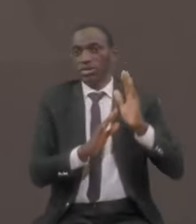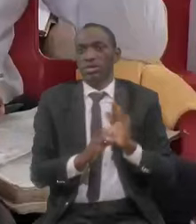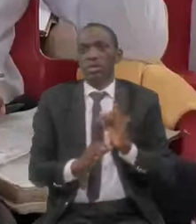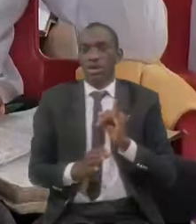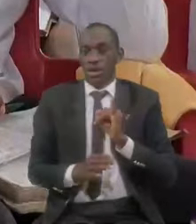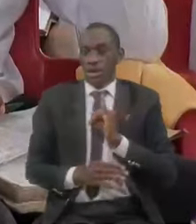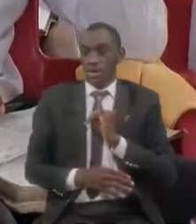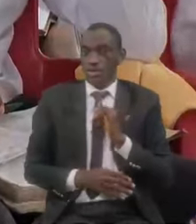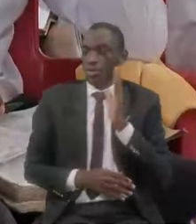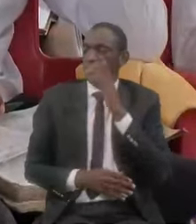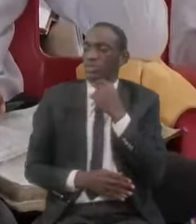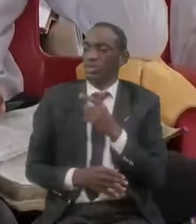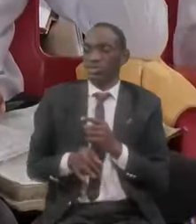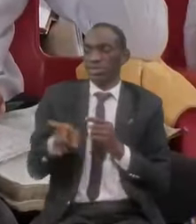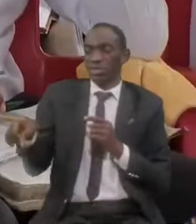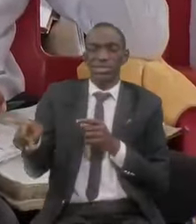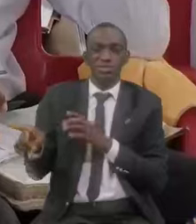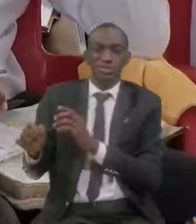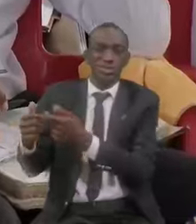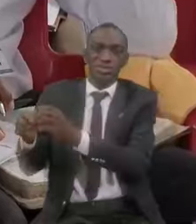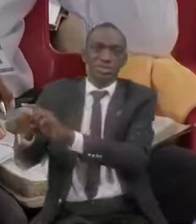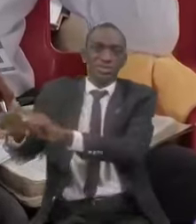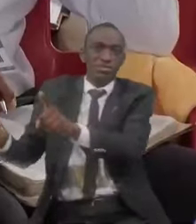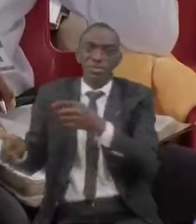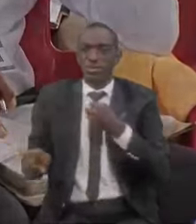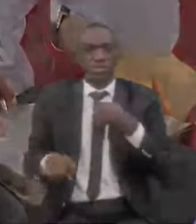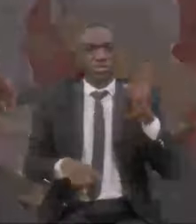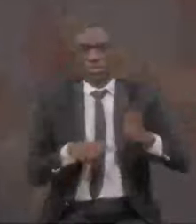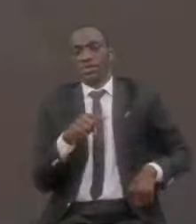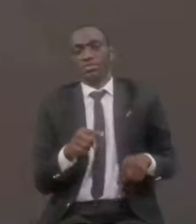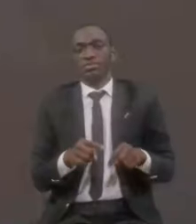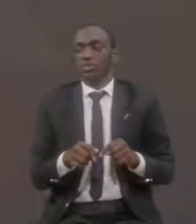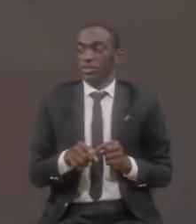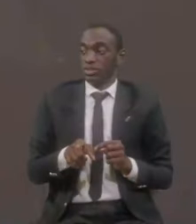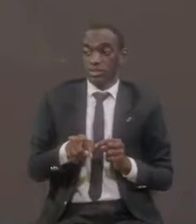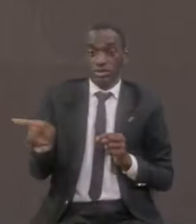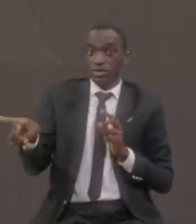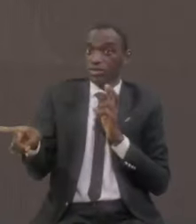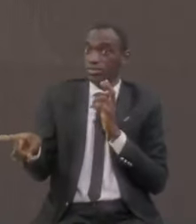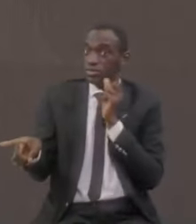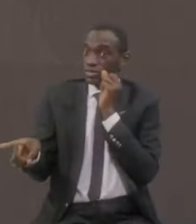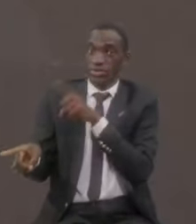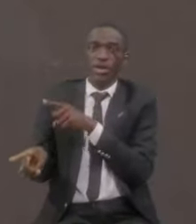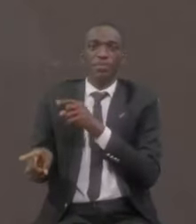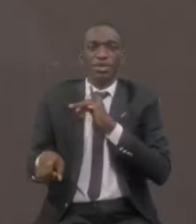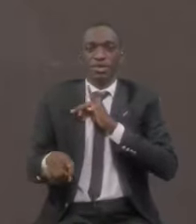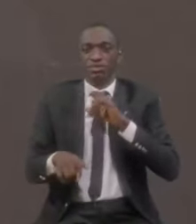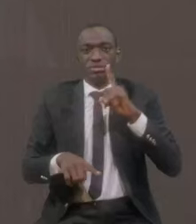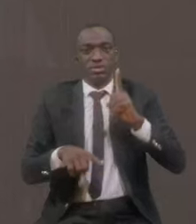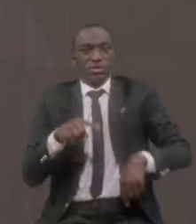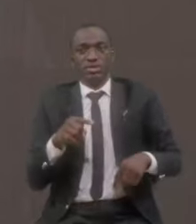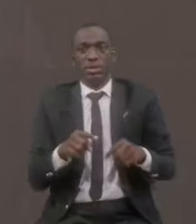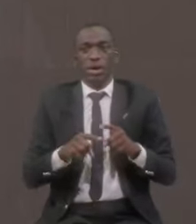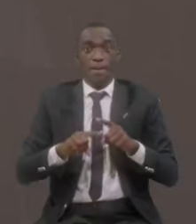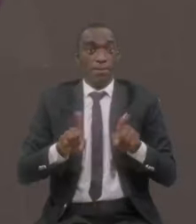ne peux pas. Ah, c'est elle, à moi, je ne peux pas. Un jour, un défi